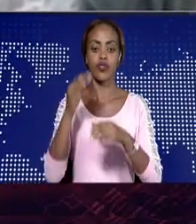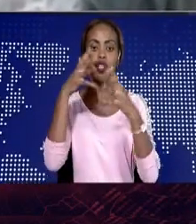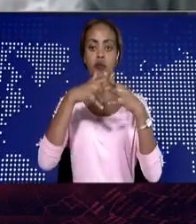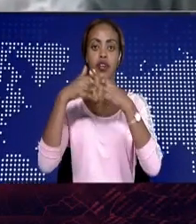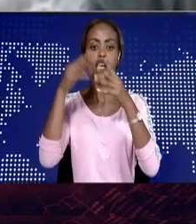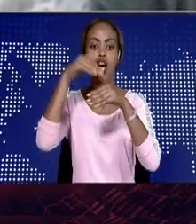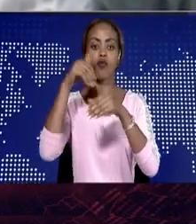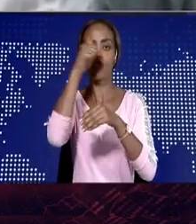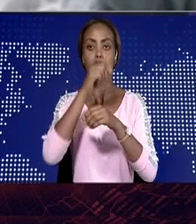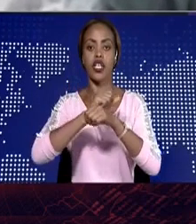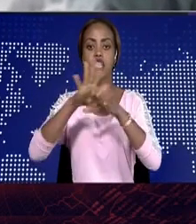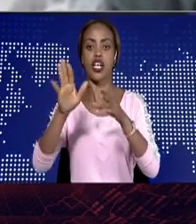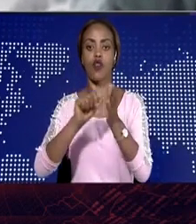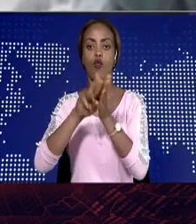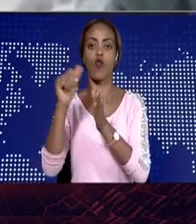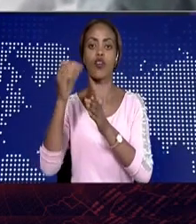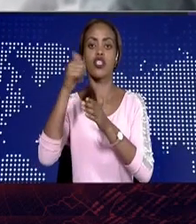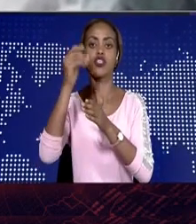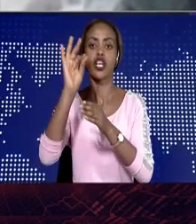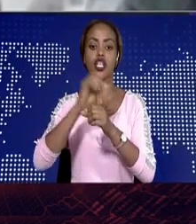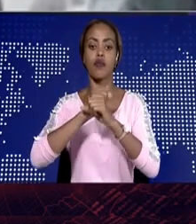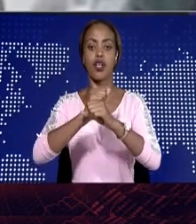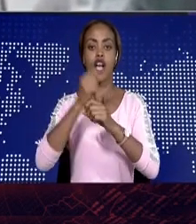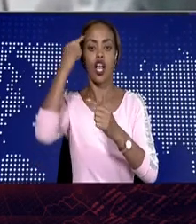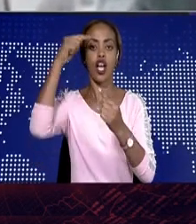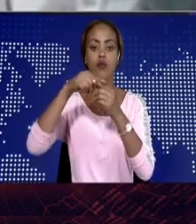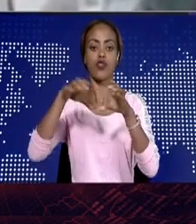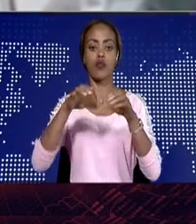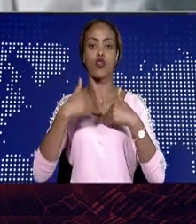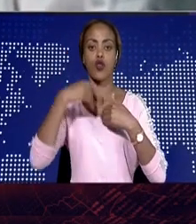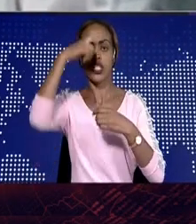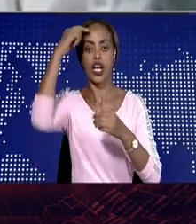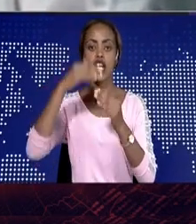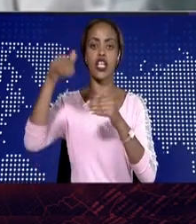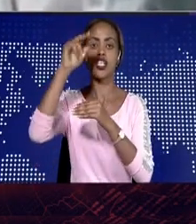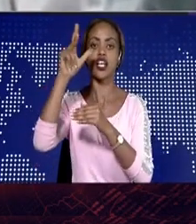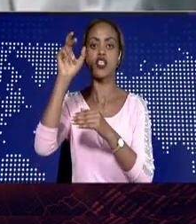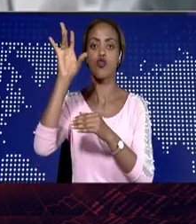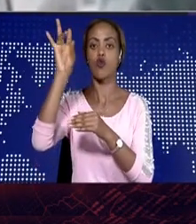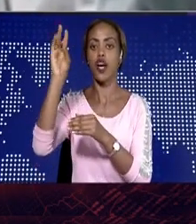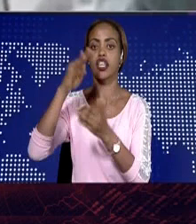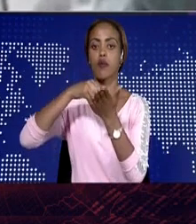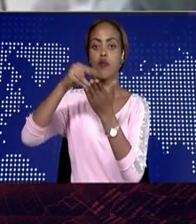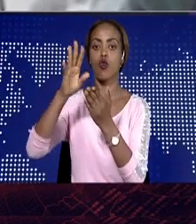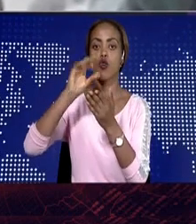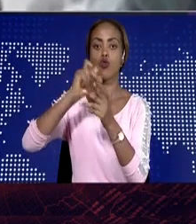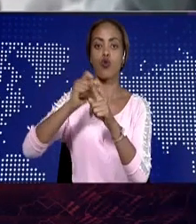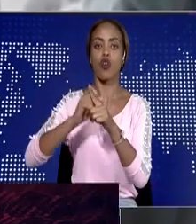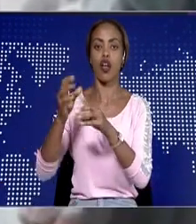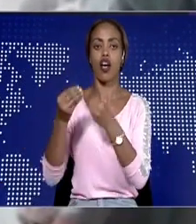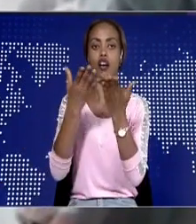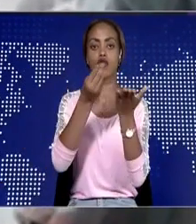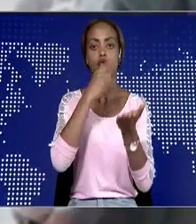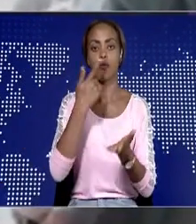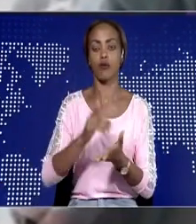ኣሜሪካ ኣብ ኢትዮጵያ ዝዝርግሐ ኮቪድ-19 ንምክልኻል ዓሊሙ ንዝግበር ዘሎ ጻዕሪ ልዕሊ 37 ሚልዮን ዶላር ሓገዝ ሂባ ተባሂሉ።